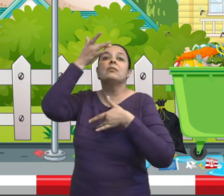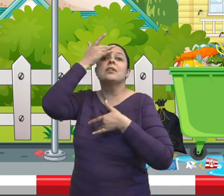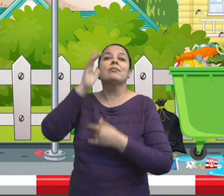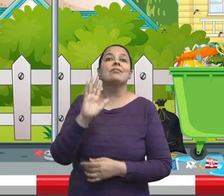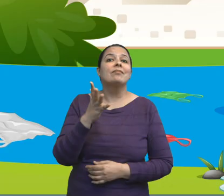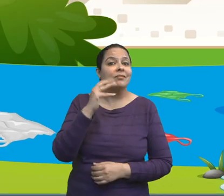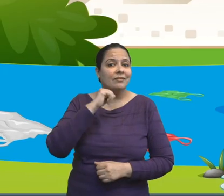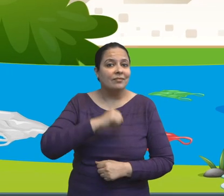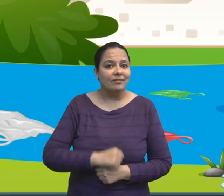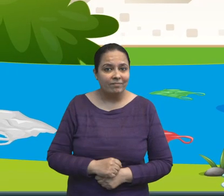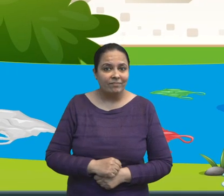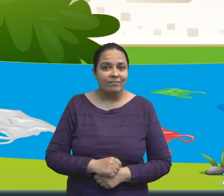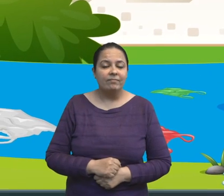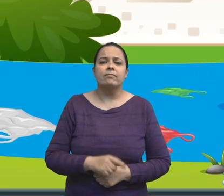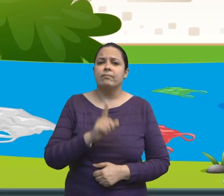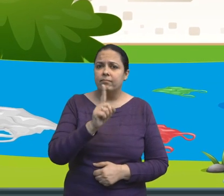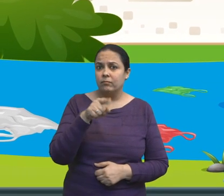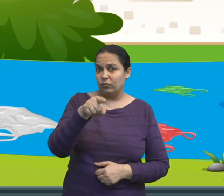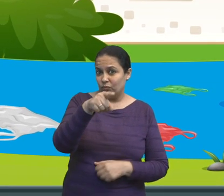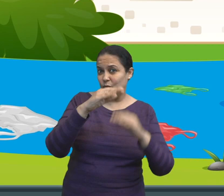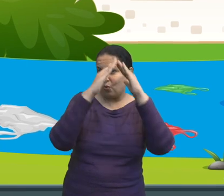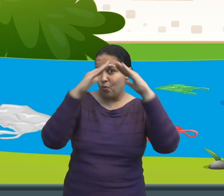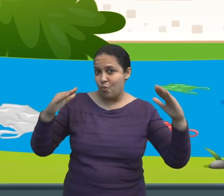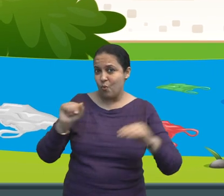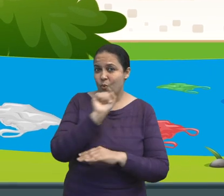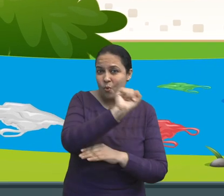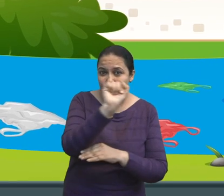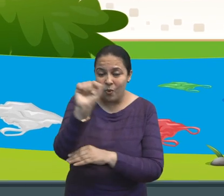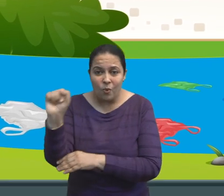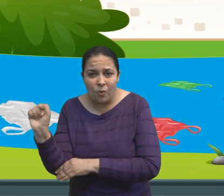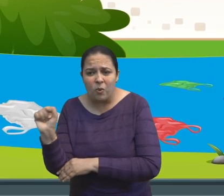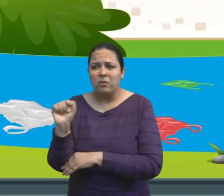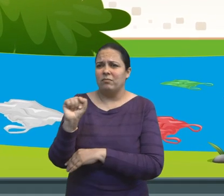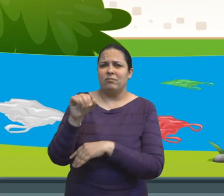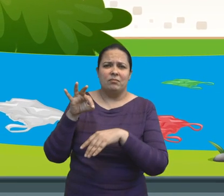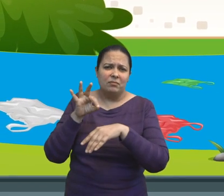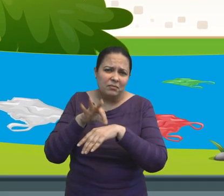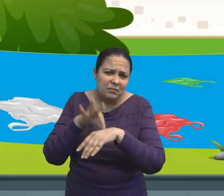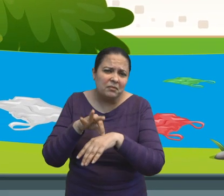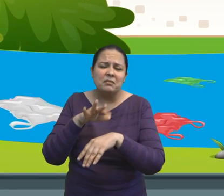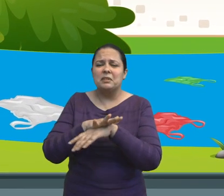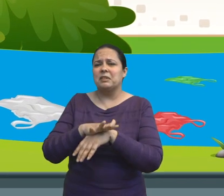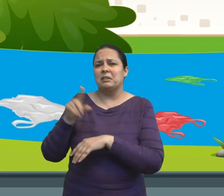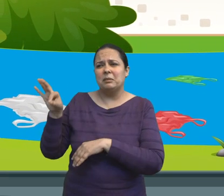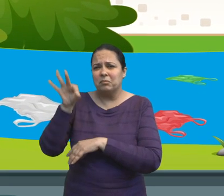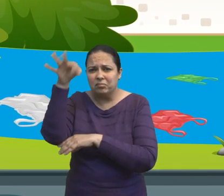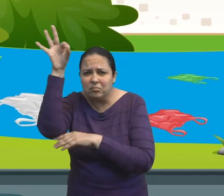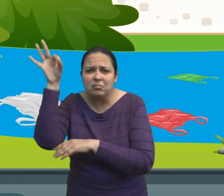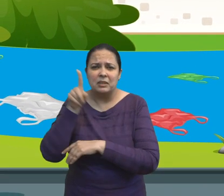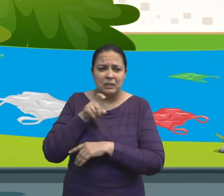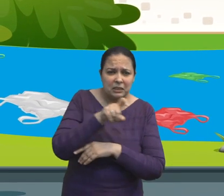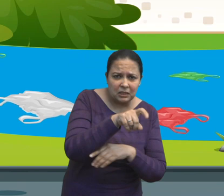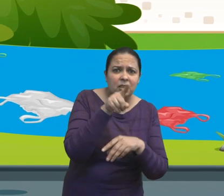भी अपने घर पर मक्खी, मच्छर और चींटियों को देखा होगा। क्या आपने कभी ध्यान से देखा